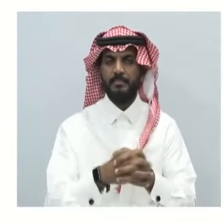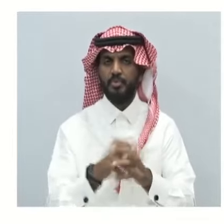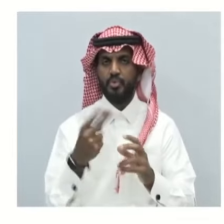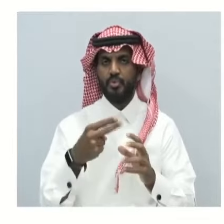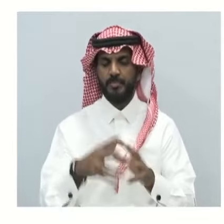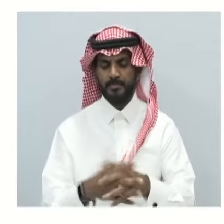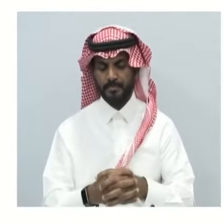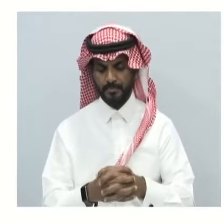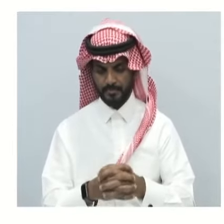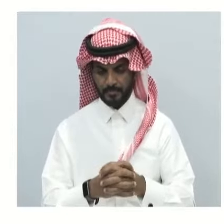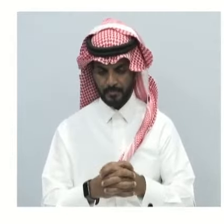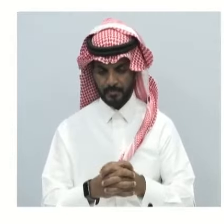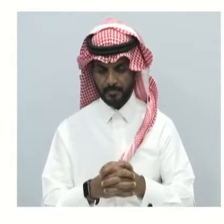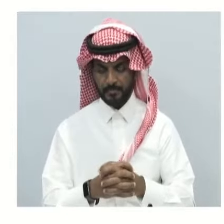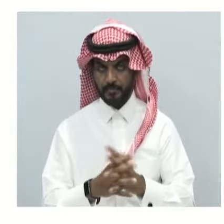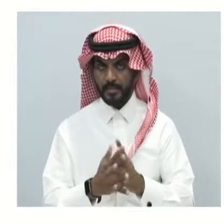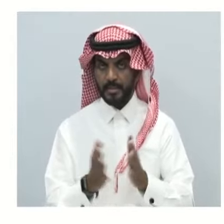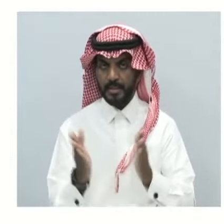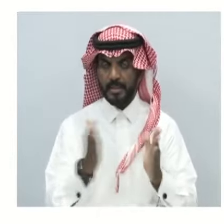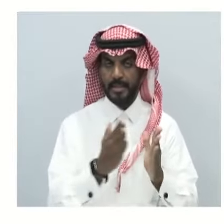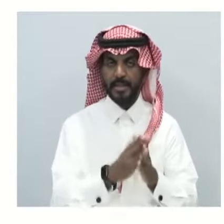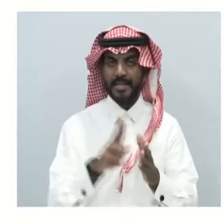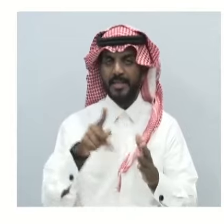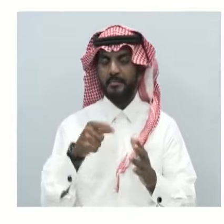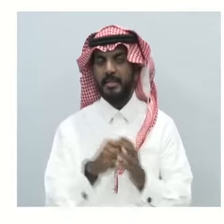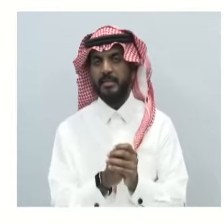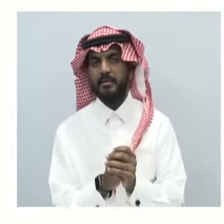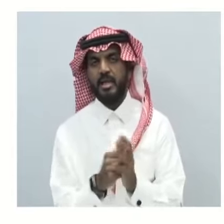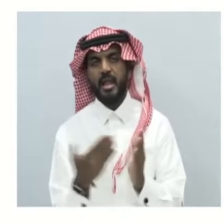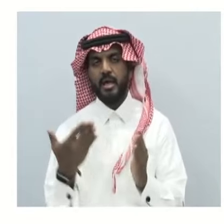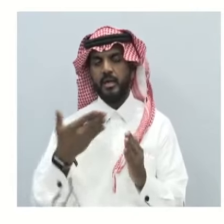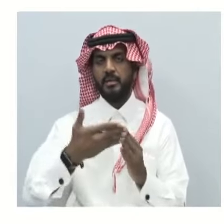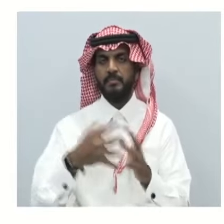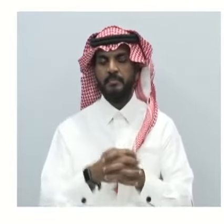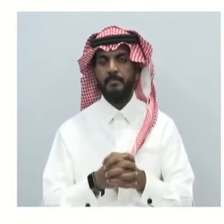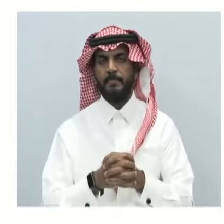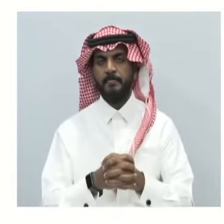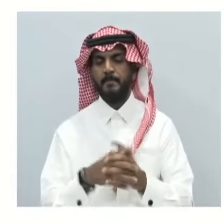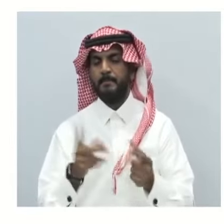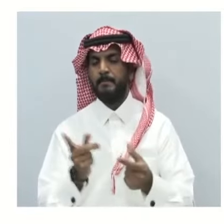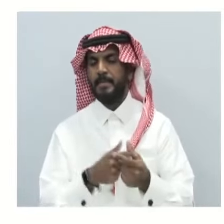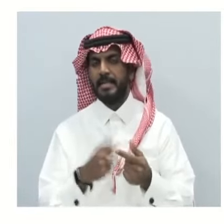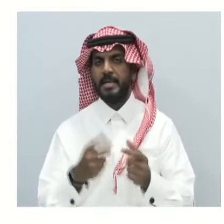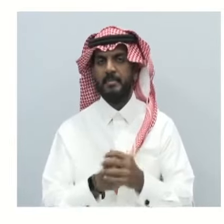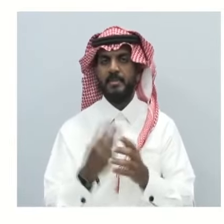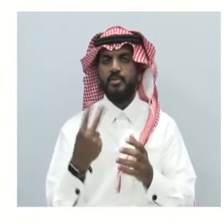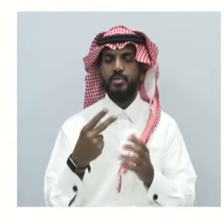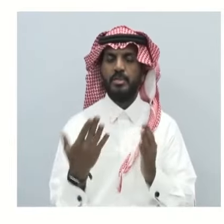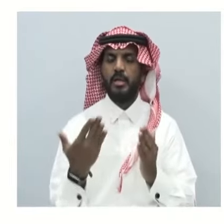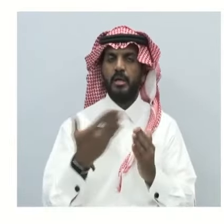20 يليه بعد ذلك التربيع الاخير وهو ما بين الايام 23